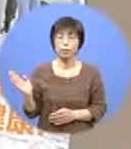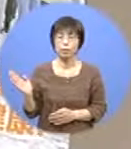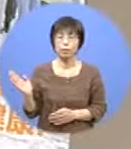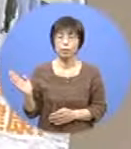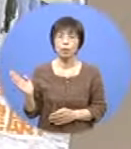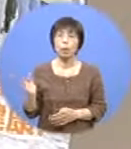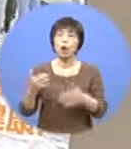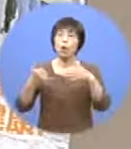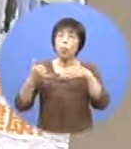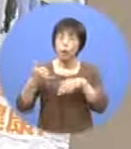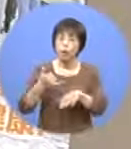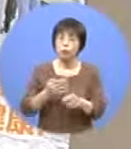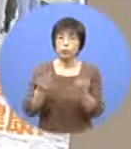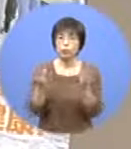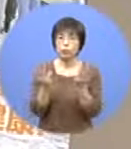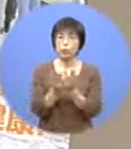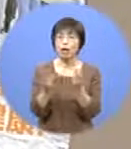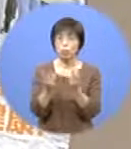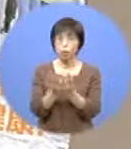073-441-2032、 ファックス